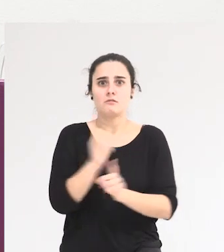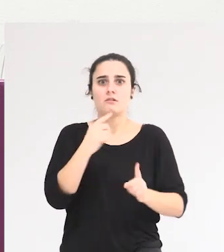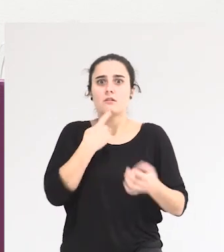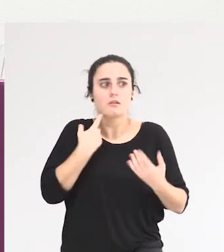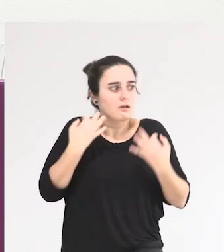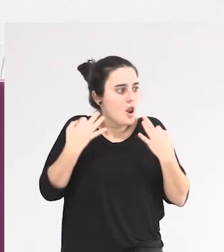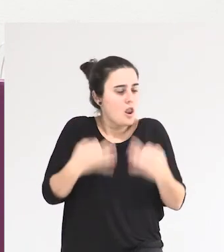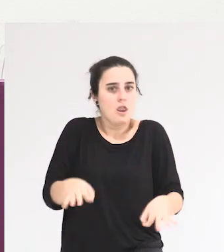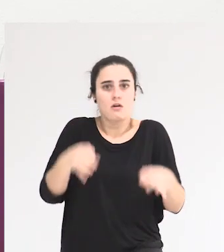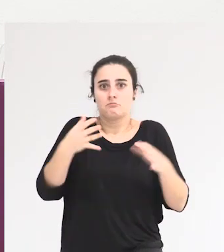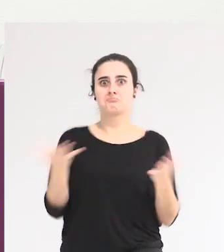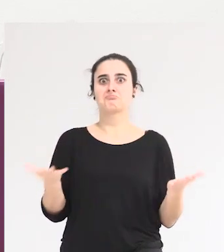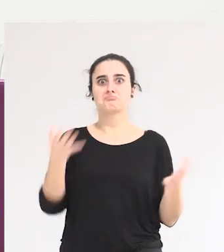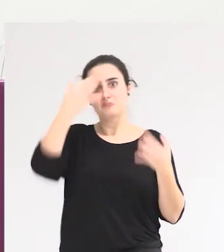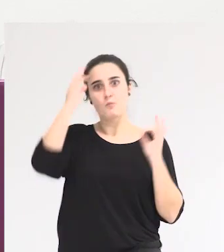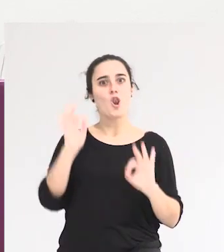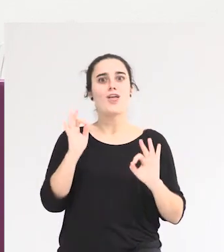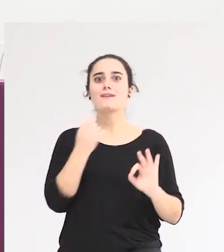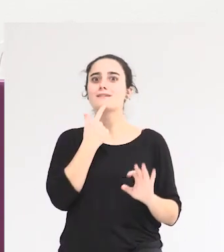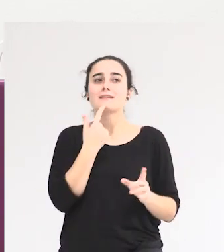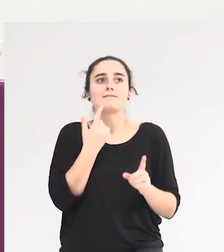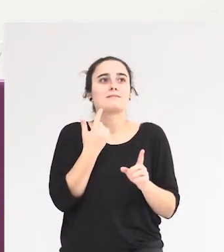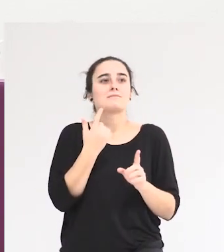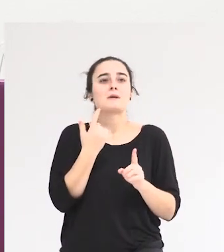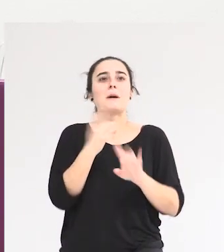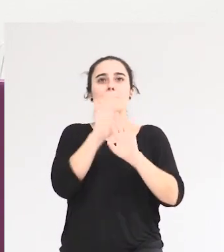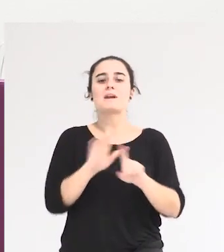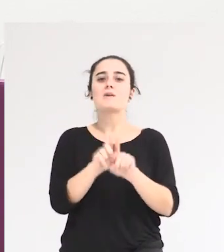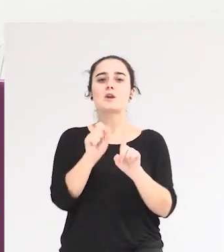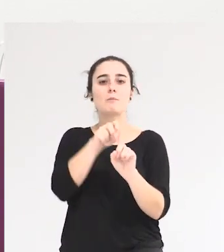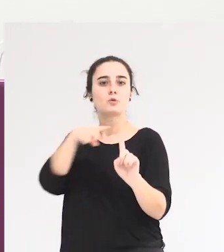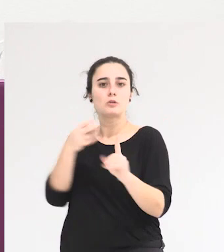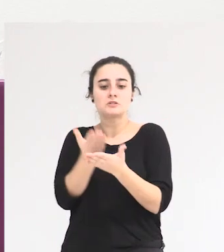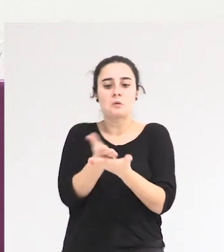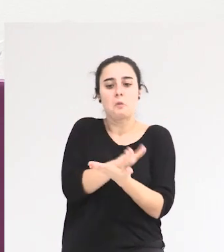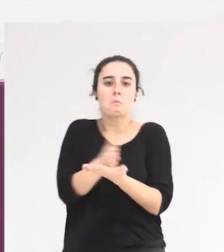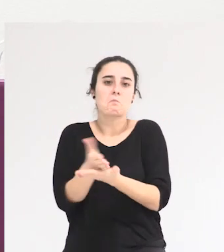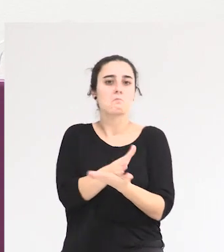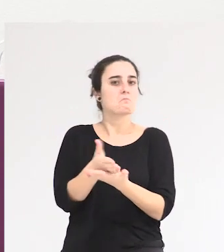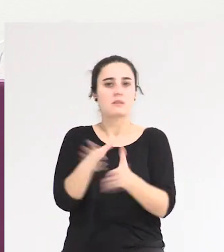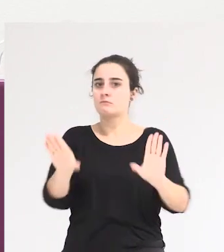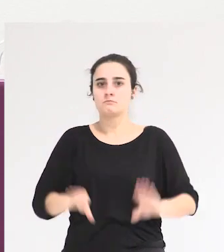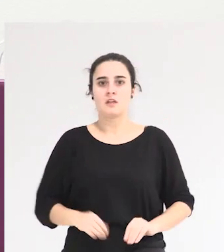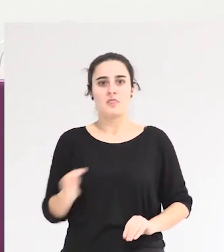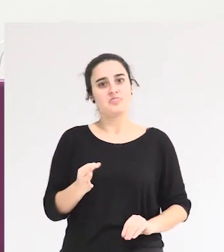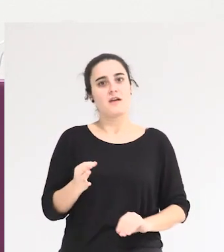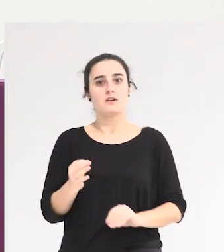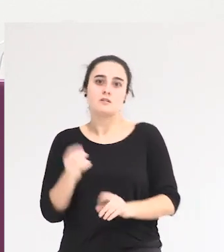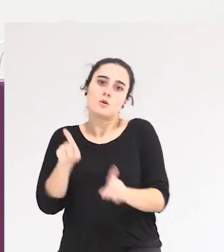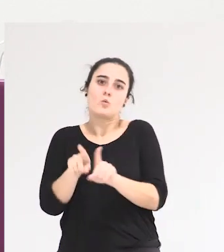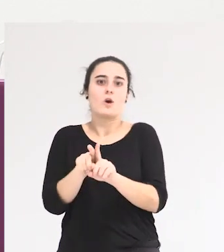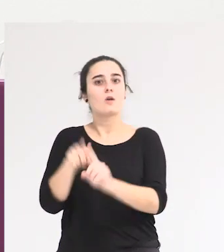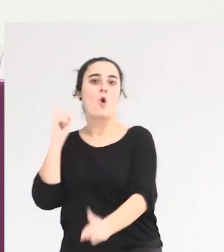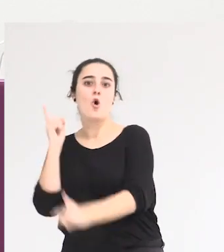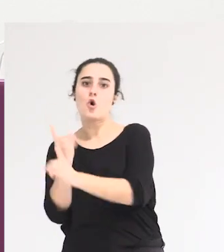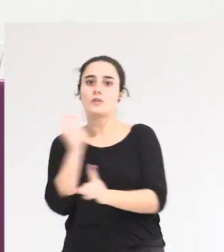gauza logiko bat, ba. Ez da onartzen ere, ez dira onartzen erdibideko diskursoak, beti mutur batera edo bestera